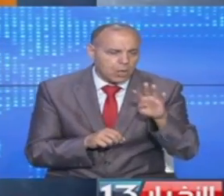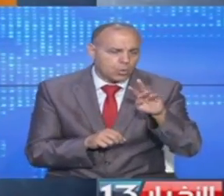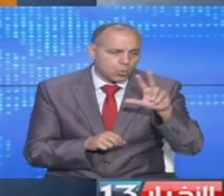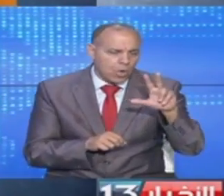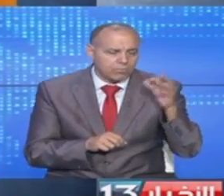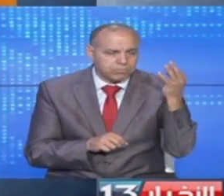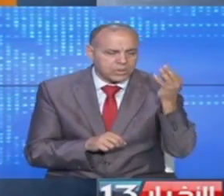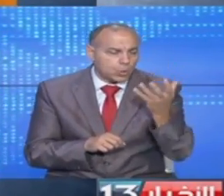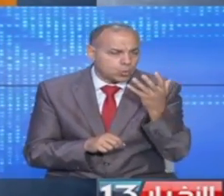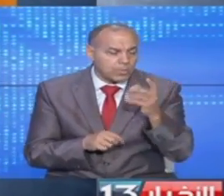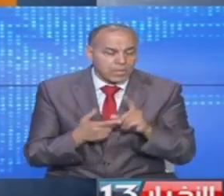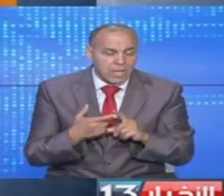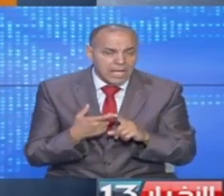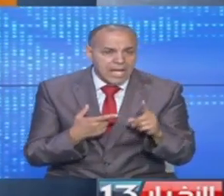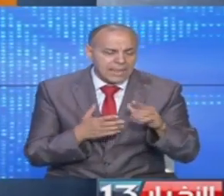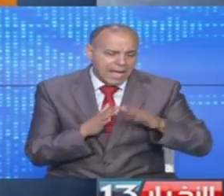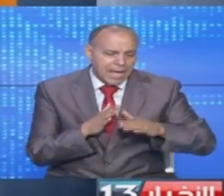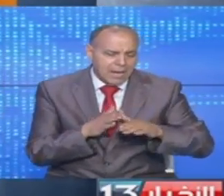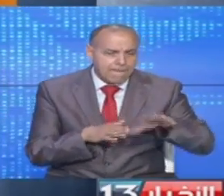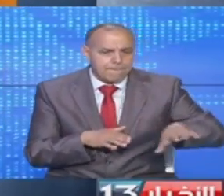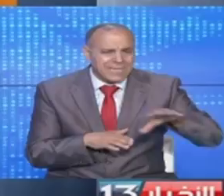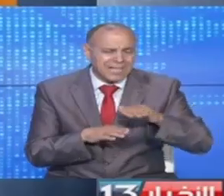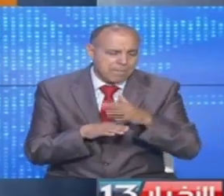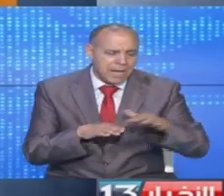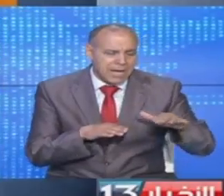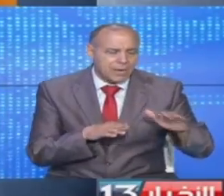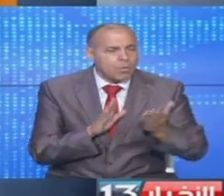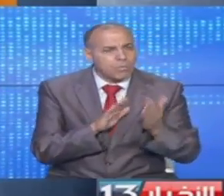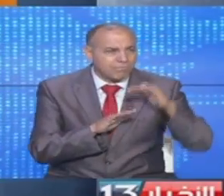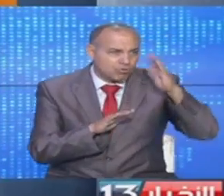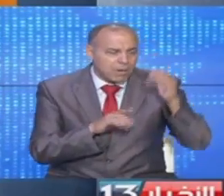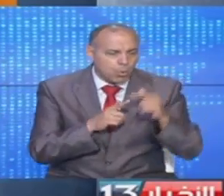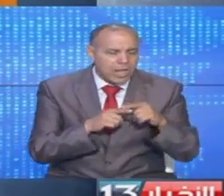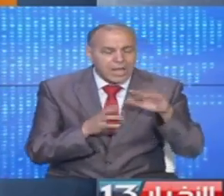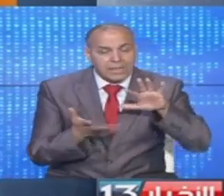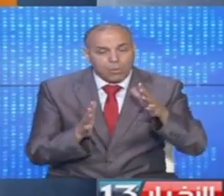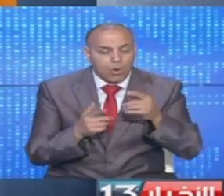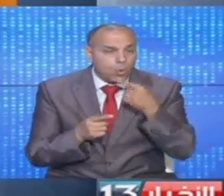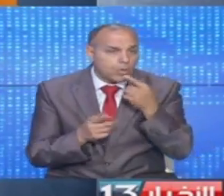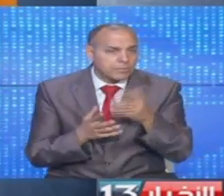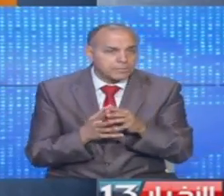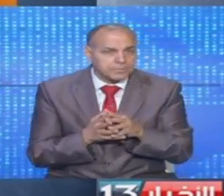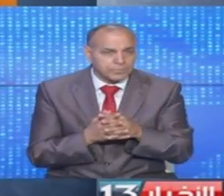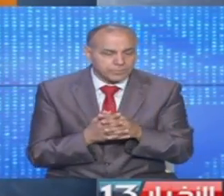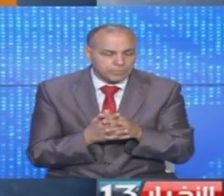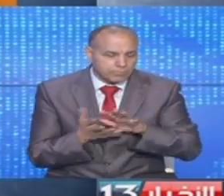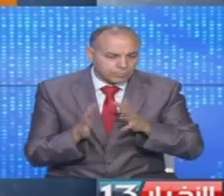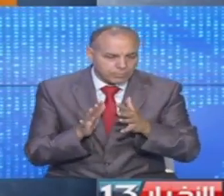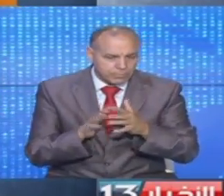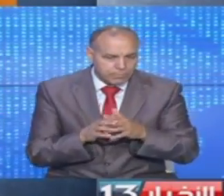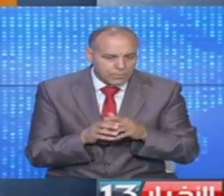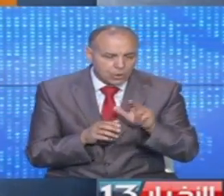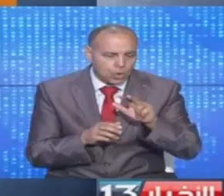38 و43 درجة، وبنسب أقل بالمنطقة الساحلية والمرتفعات حيث تتوقع أن تتراوح بين